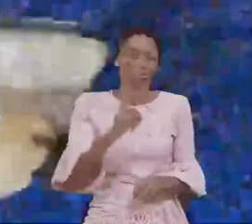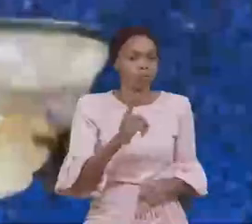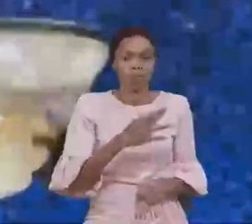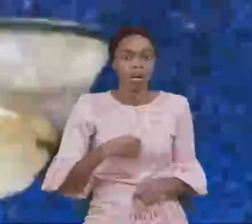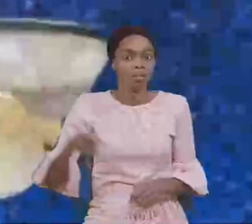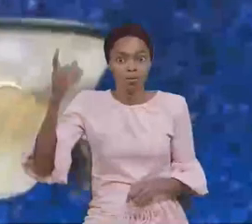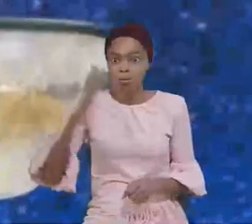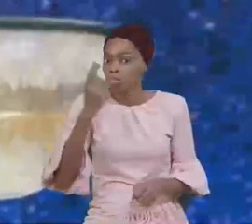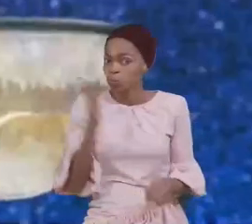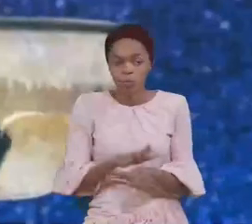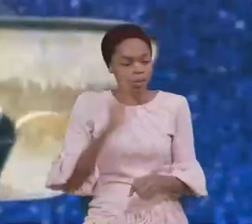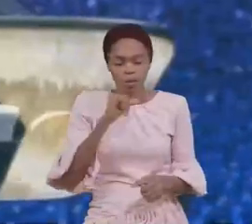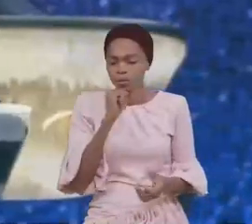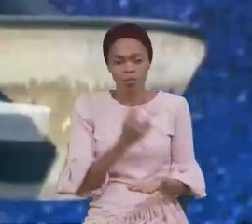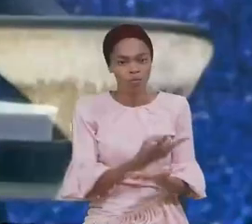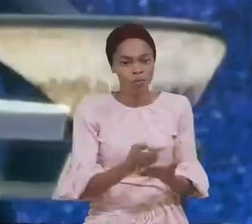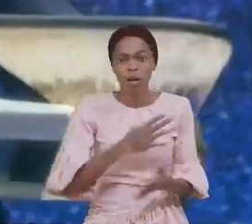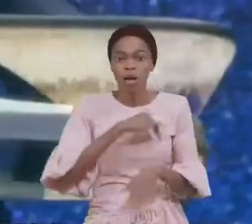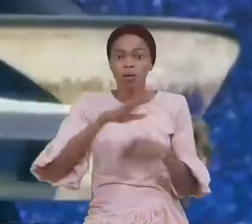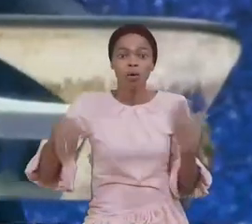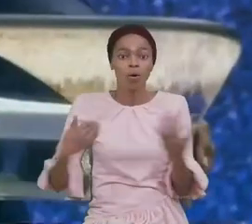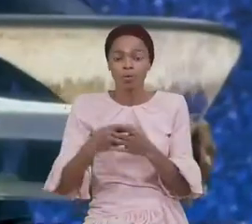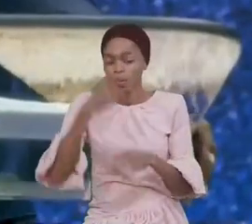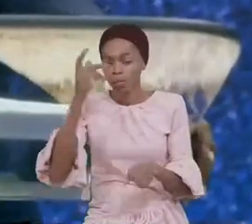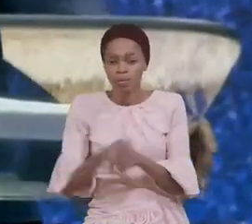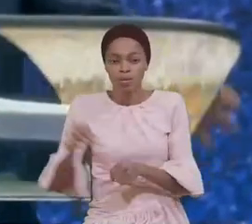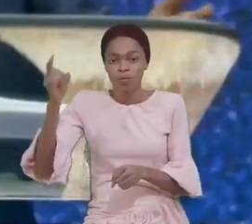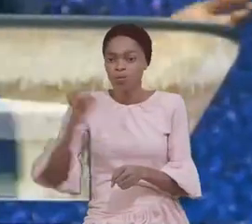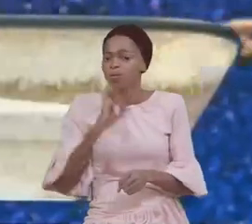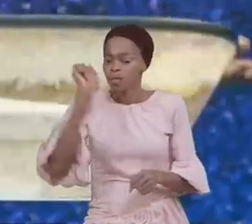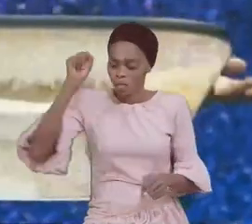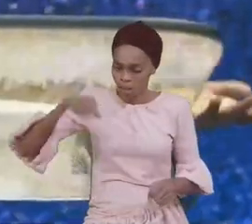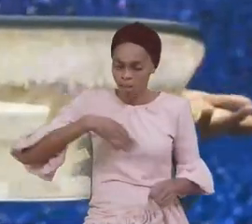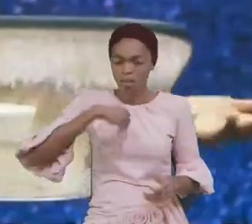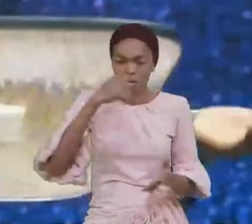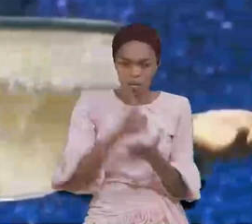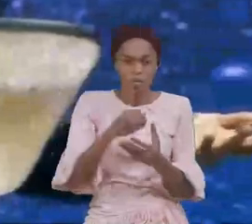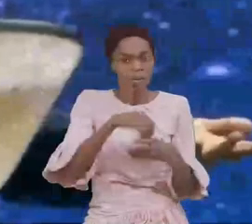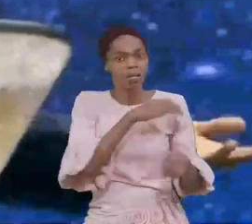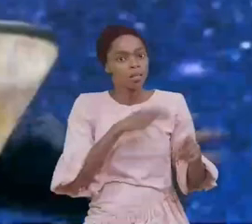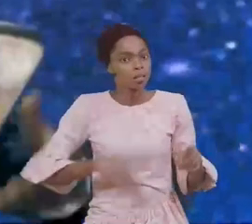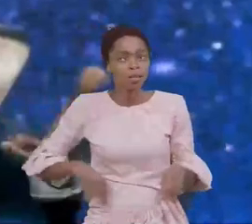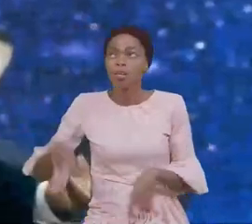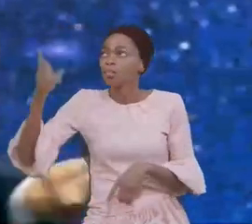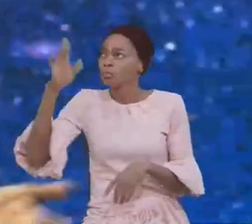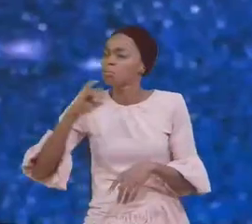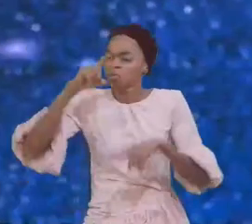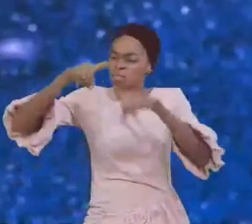pas faillir. Toutes les promesses de Dieu sont oui et amen en Christ. Alors c'est fiable,